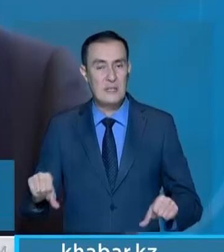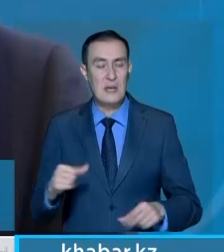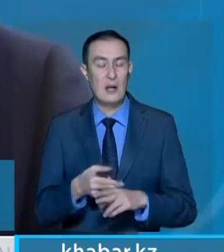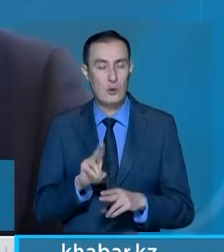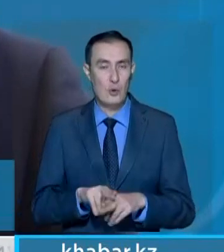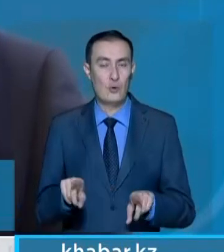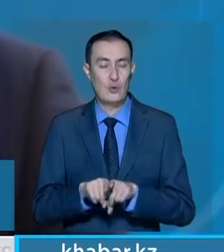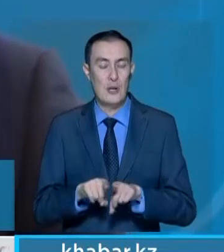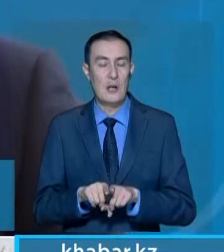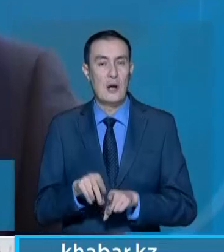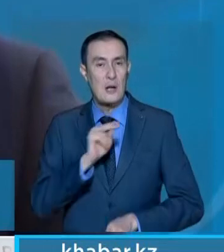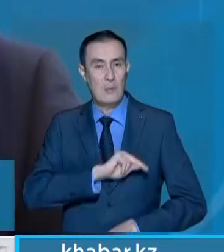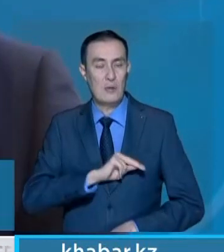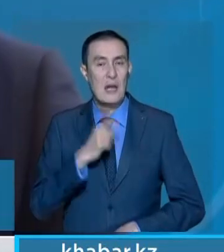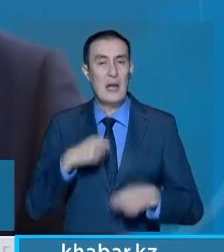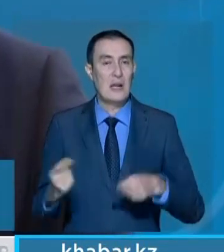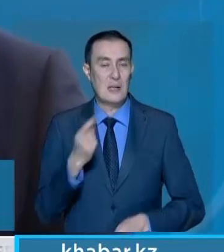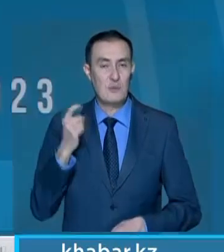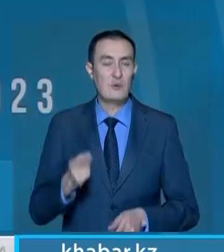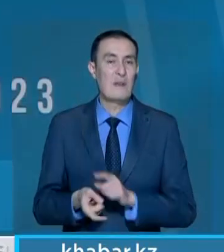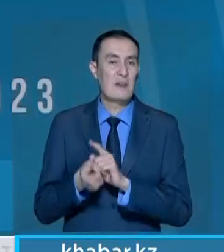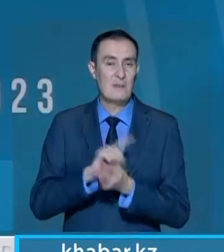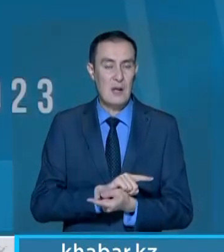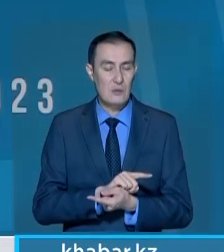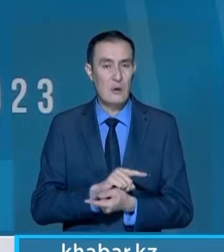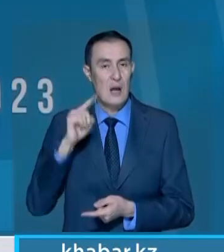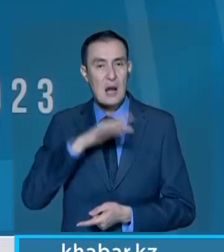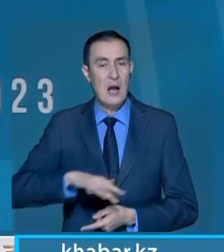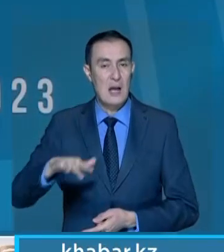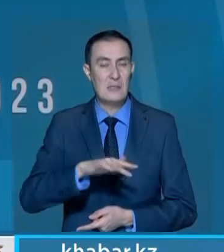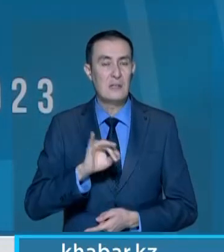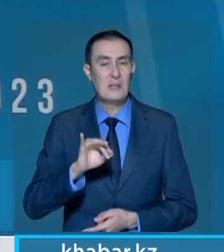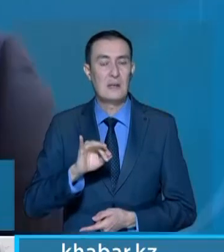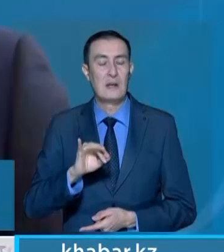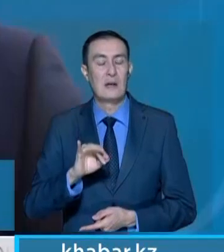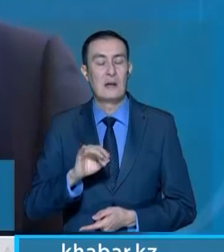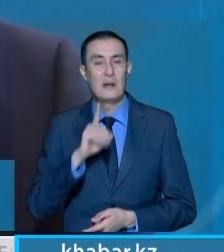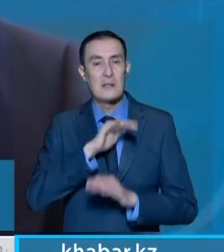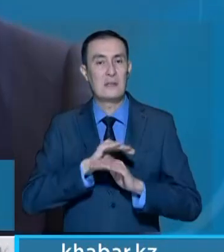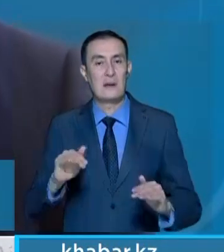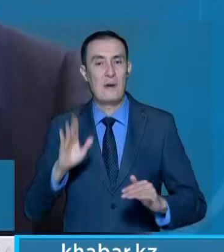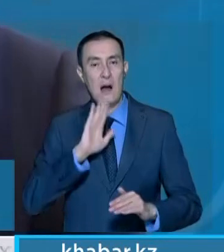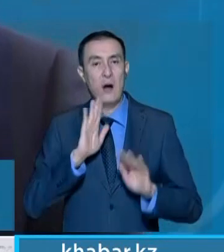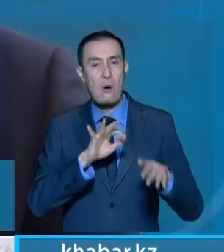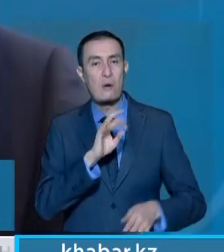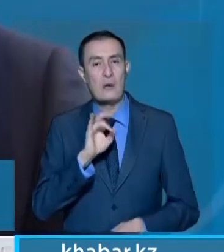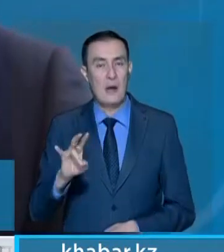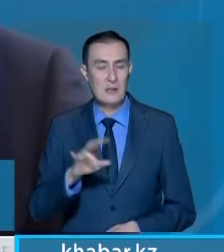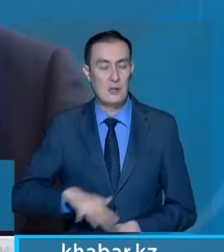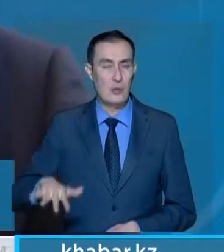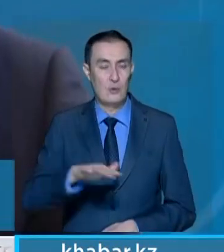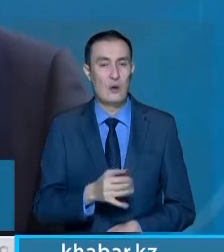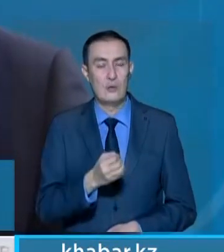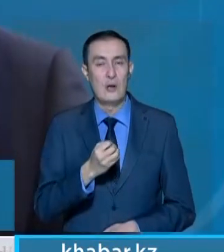которая направлена на экономическую диверсификацию в Азии, в Тихоокеанском регионе. За данные годы программа